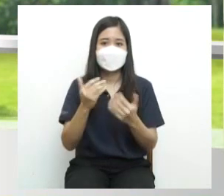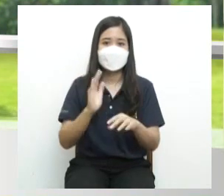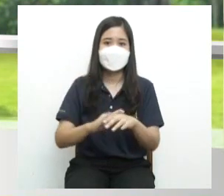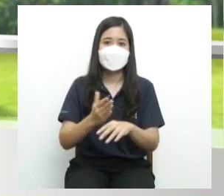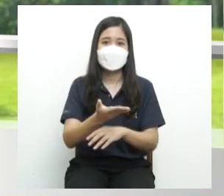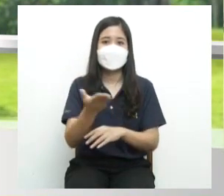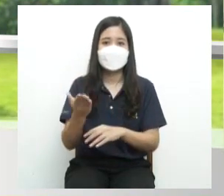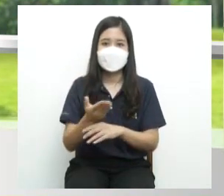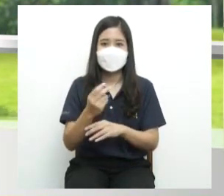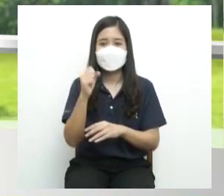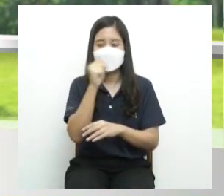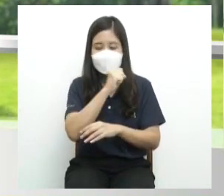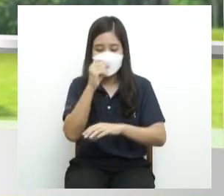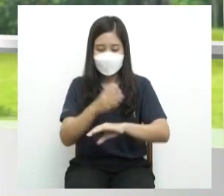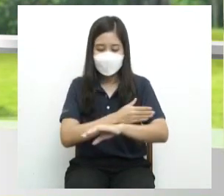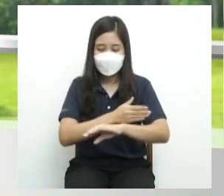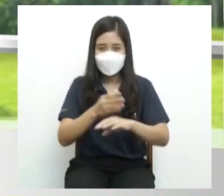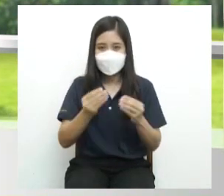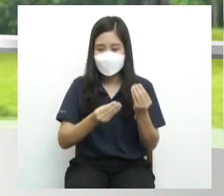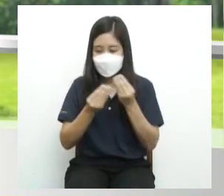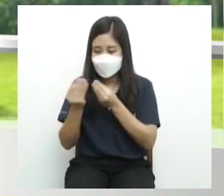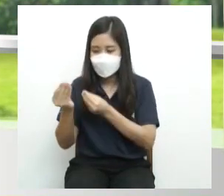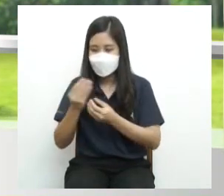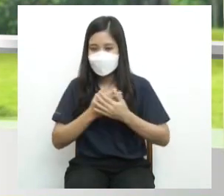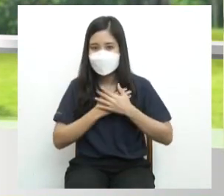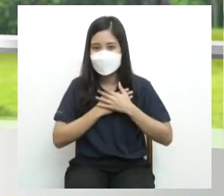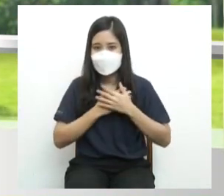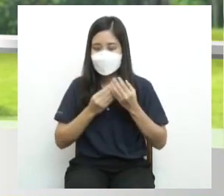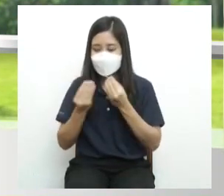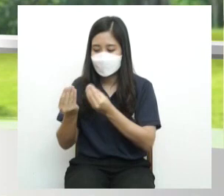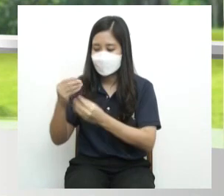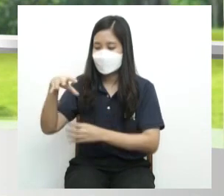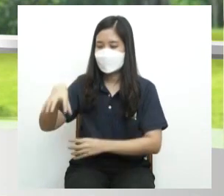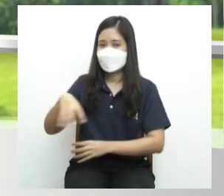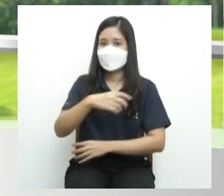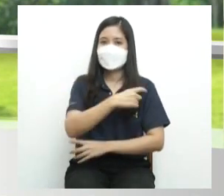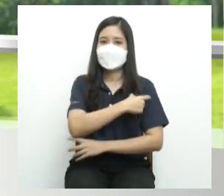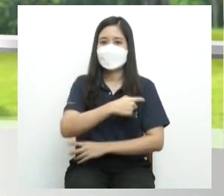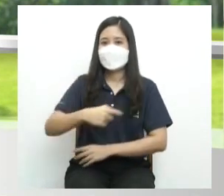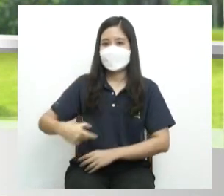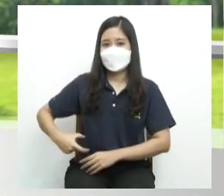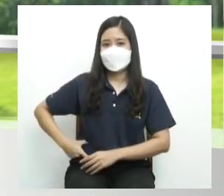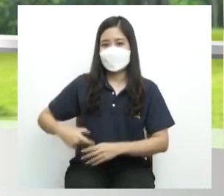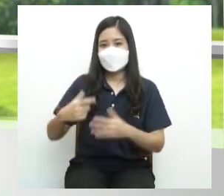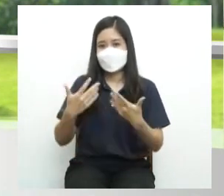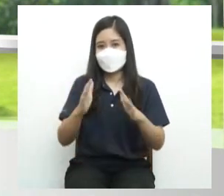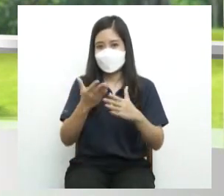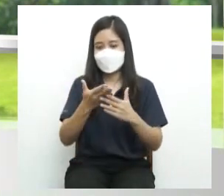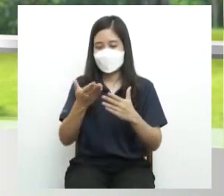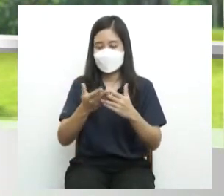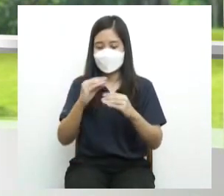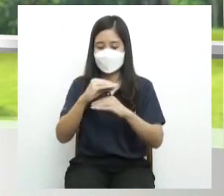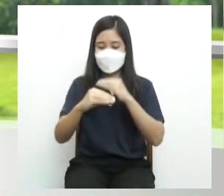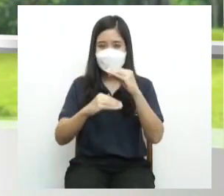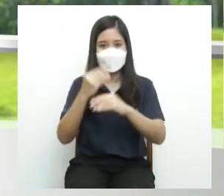วมกันร้องเพลงสดุดีจอมราชาเพื่อเป็นการแสดงความจงรักภักดีต่อสถาบันพระมหากษัตริย์และต่อเนื่องกันค่ะกับโครงการอันเนื่องม